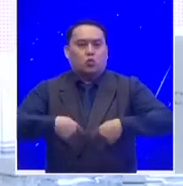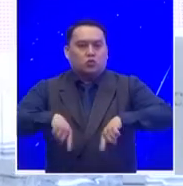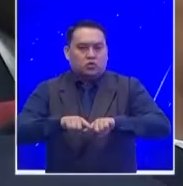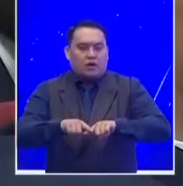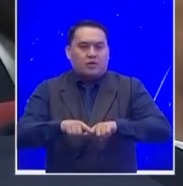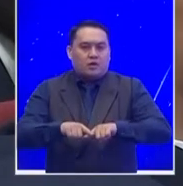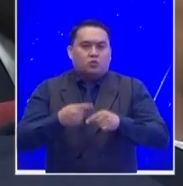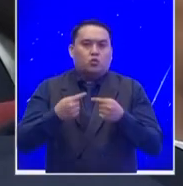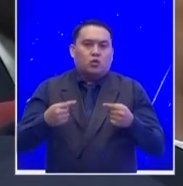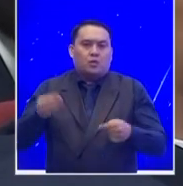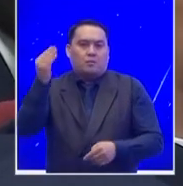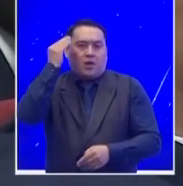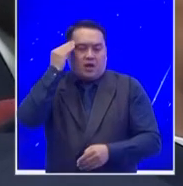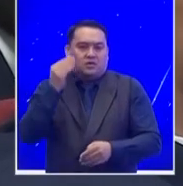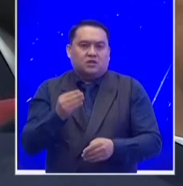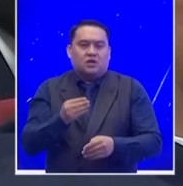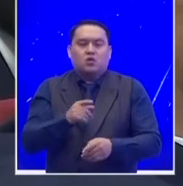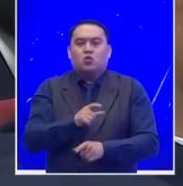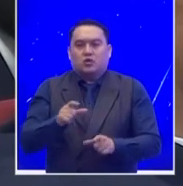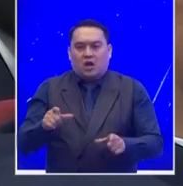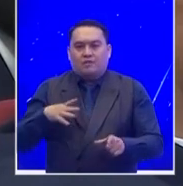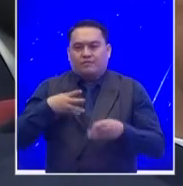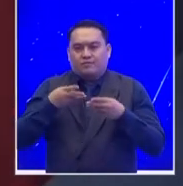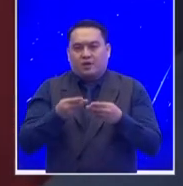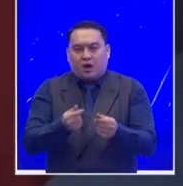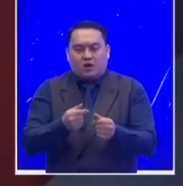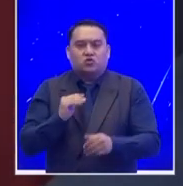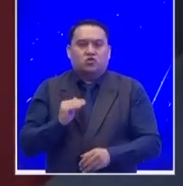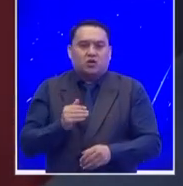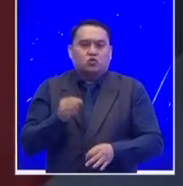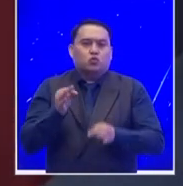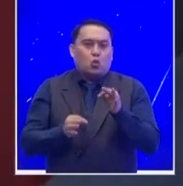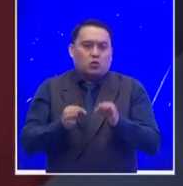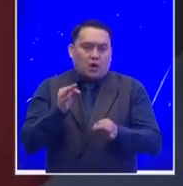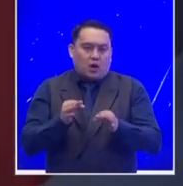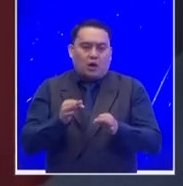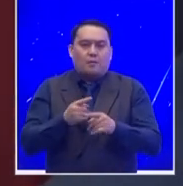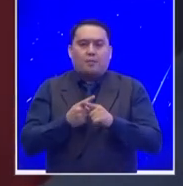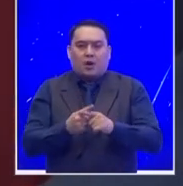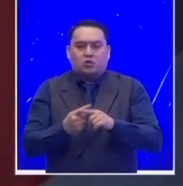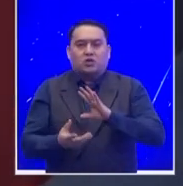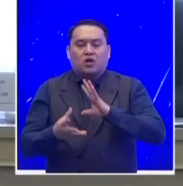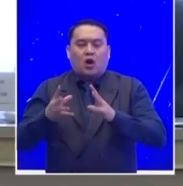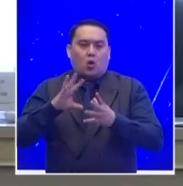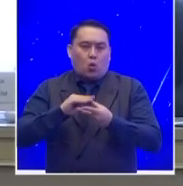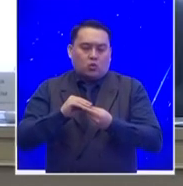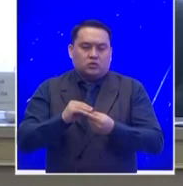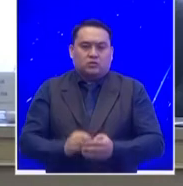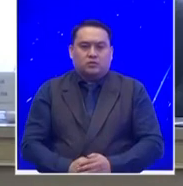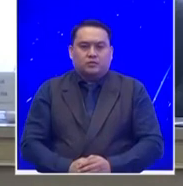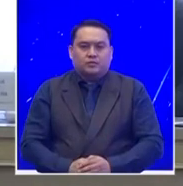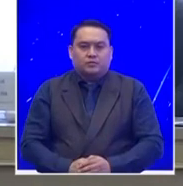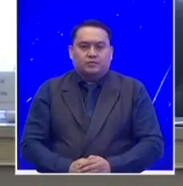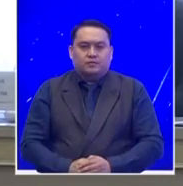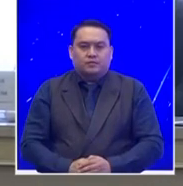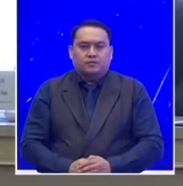Вкупе с остальными мерами воздействия на нерадивых граждан, по мнению частных судебных исполнителей, это даст положительный результат в их нелегкой работе.